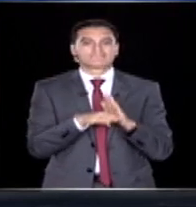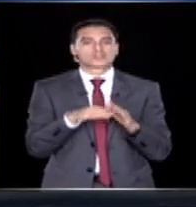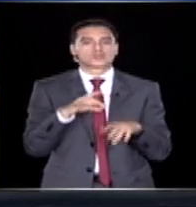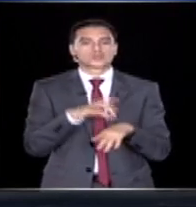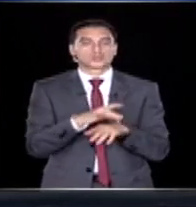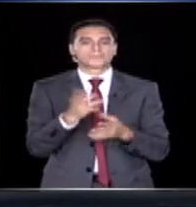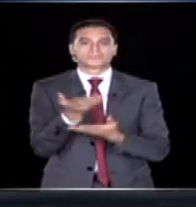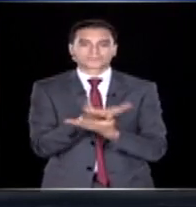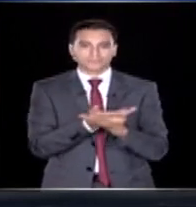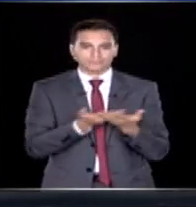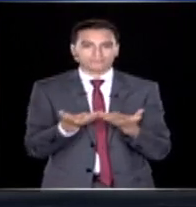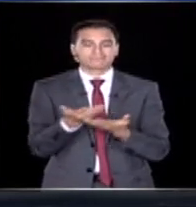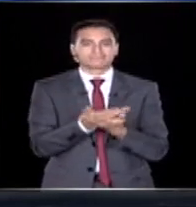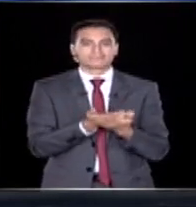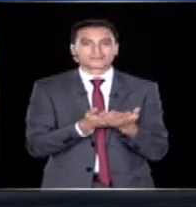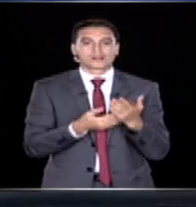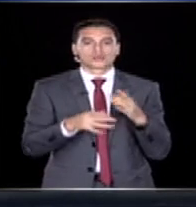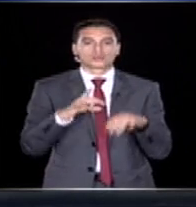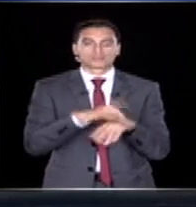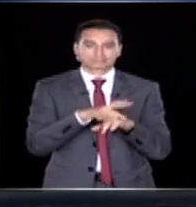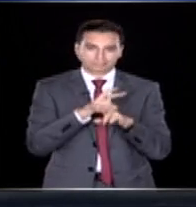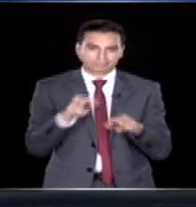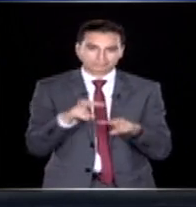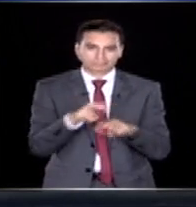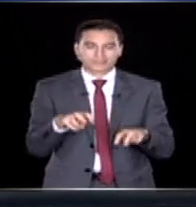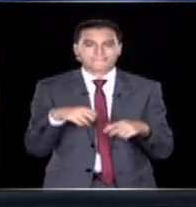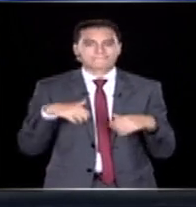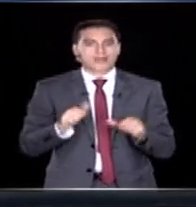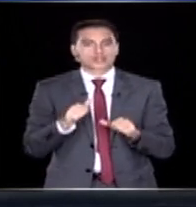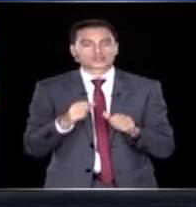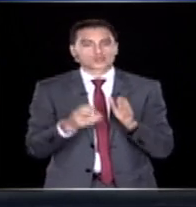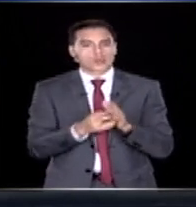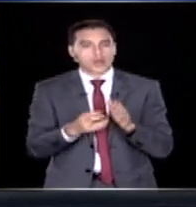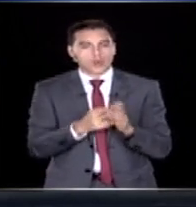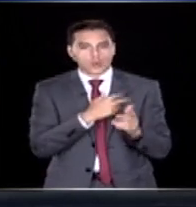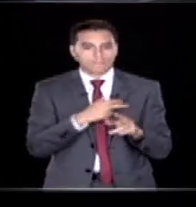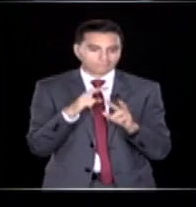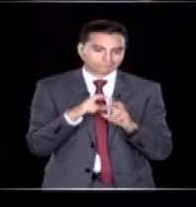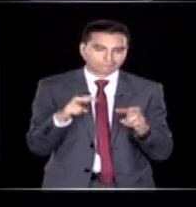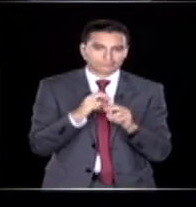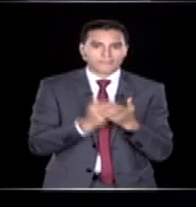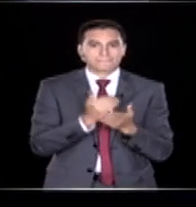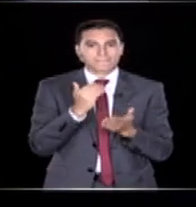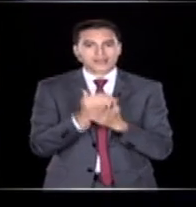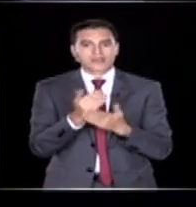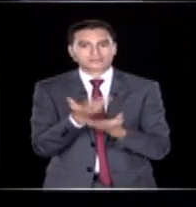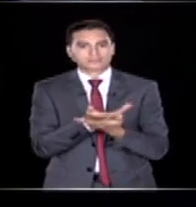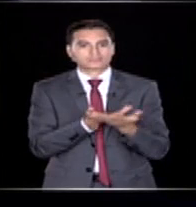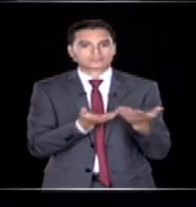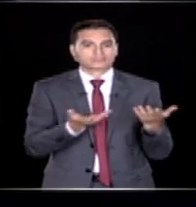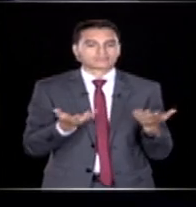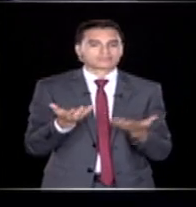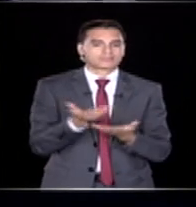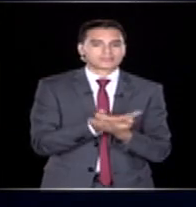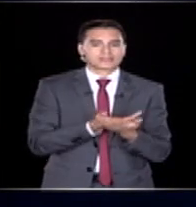في اوراق لازم مثلا بتدخل مجلس كليه وبعد ما يتوافق عليها تروح مجلس جامعه، يعني دوره كده يعني اوراق كده لازم